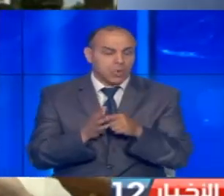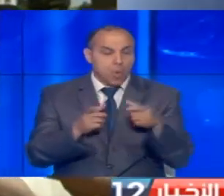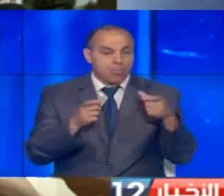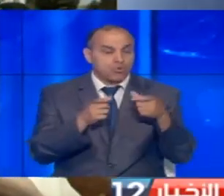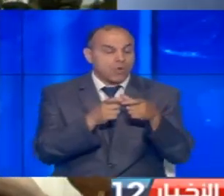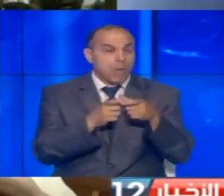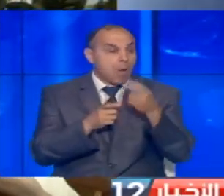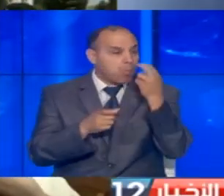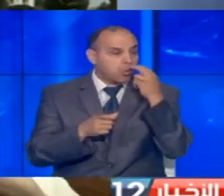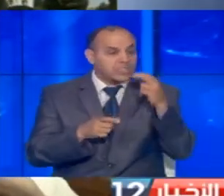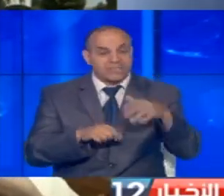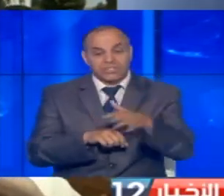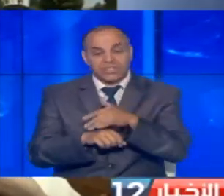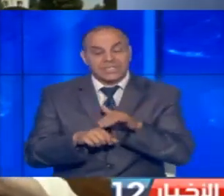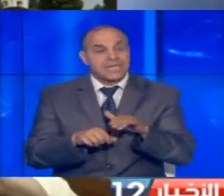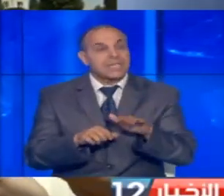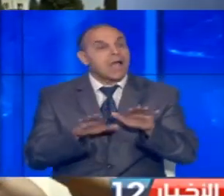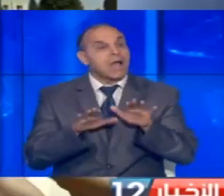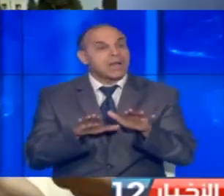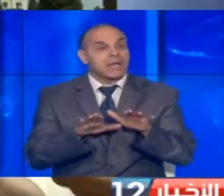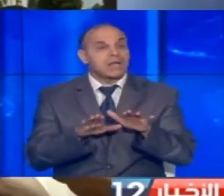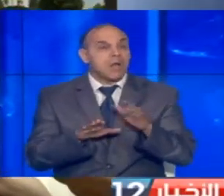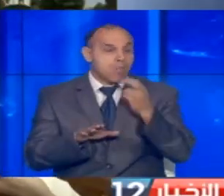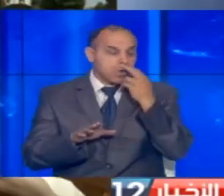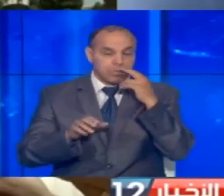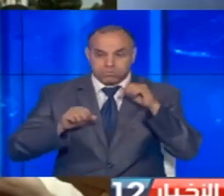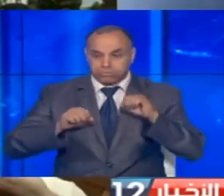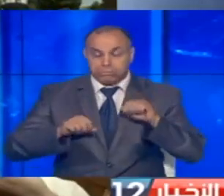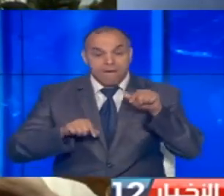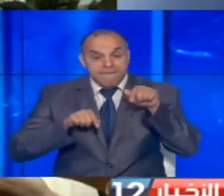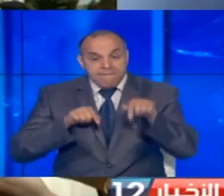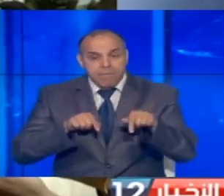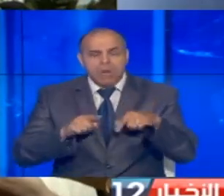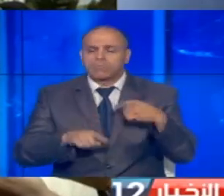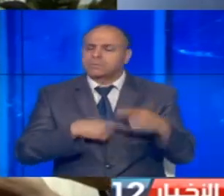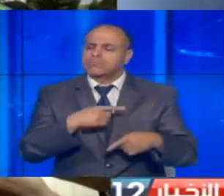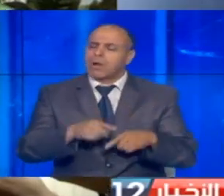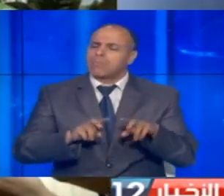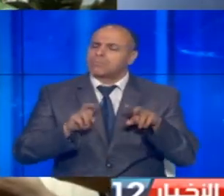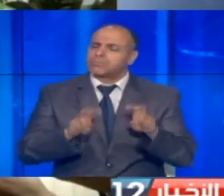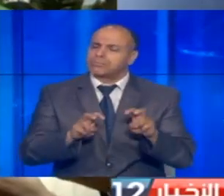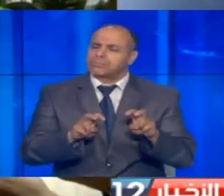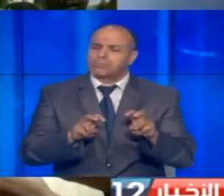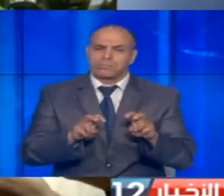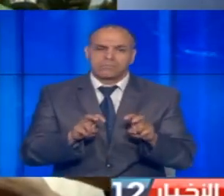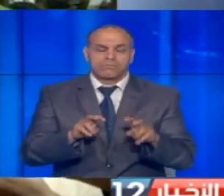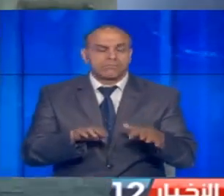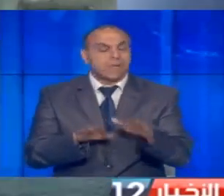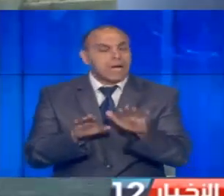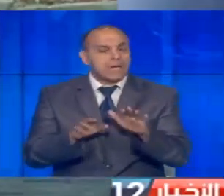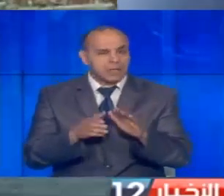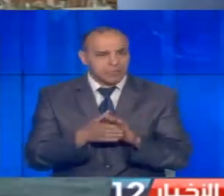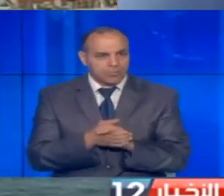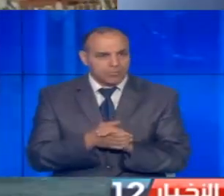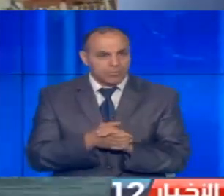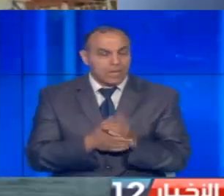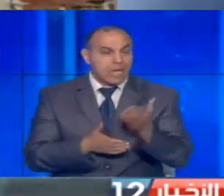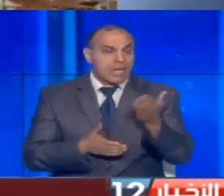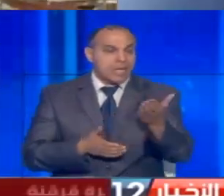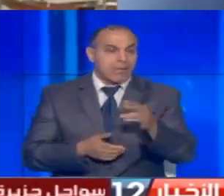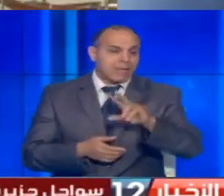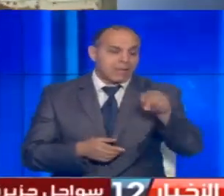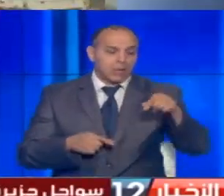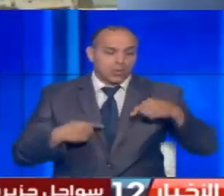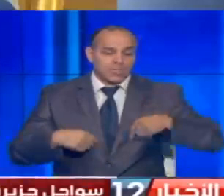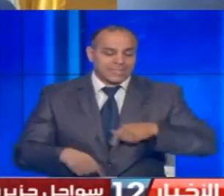في الجزيرة يمكن الأمنيين أنهم يكونوا متواجدين بصفة مسترسلة في الجزيرة. كما تحول